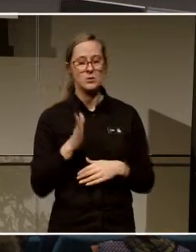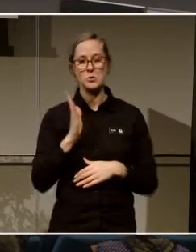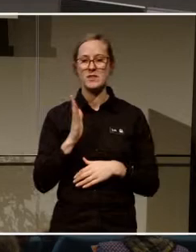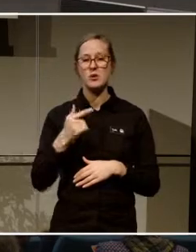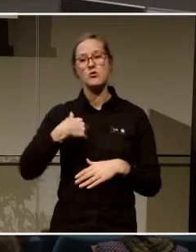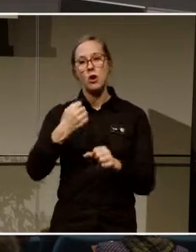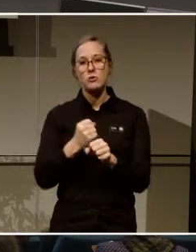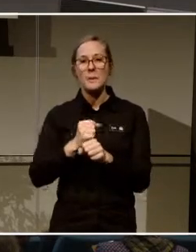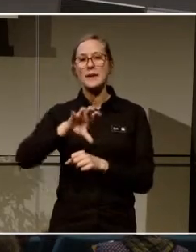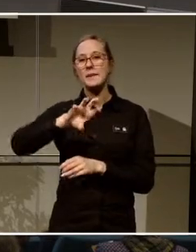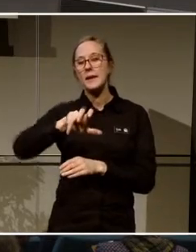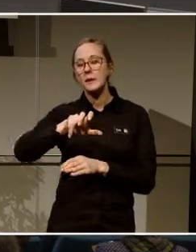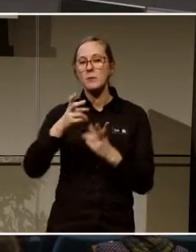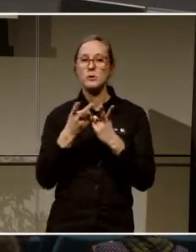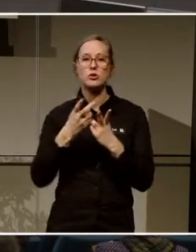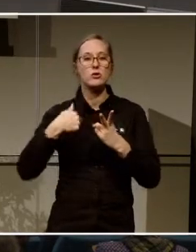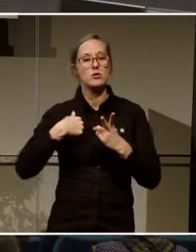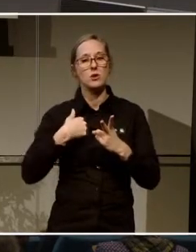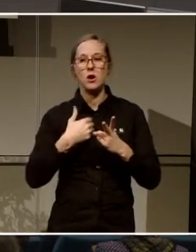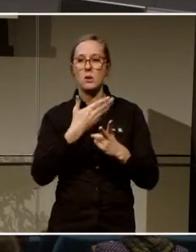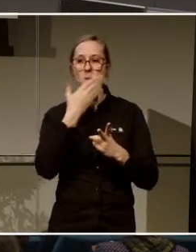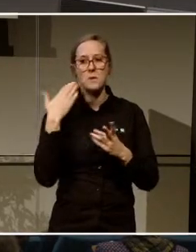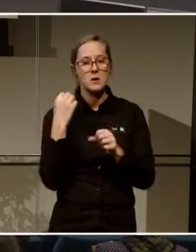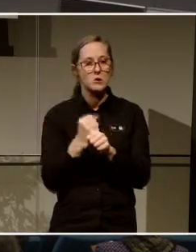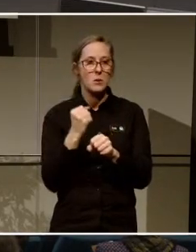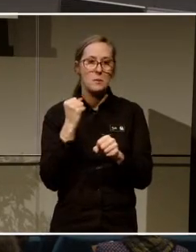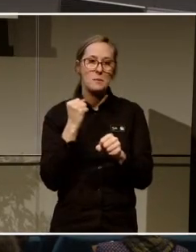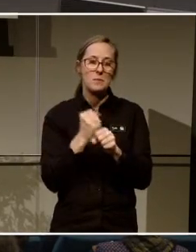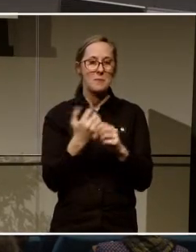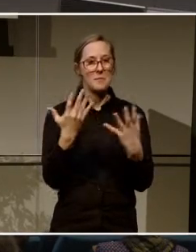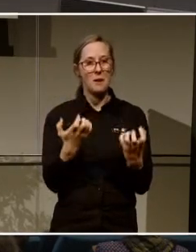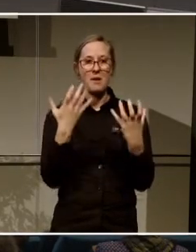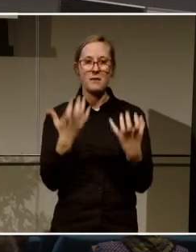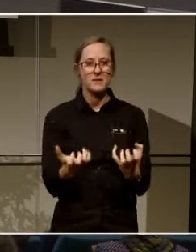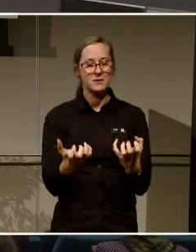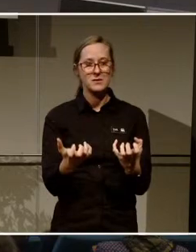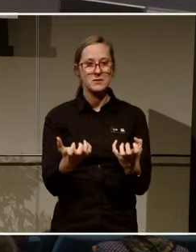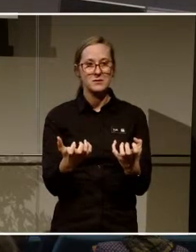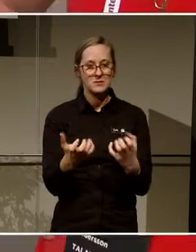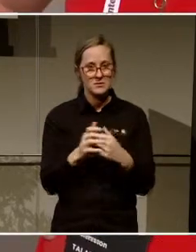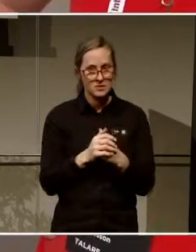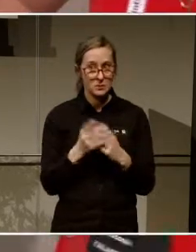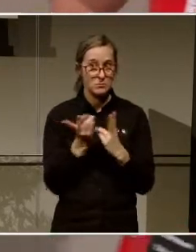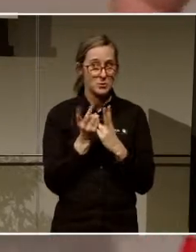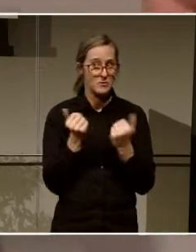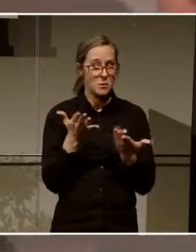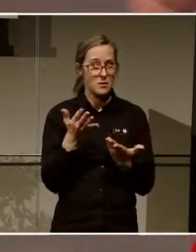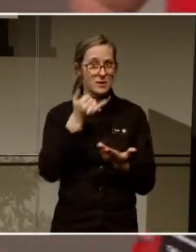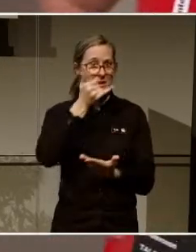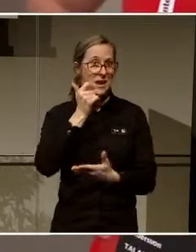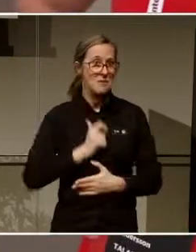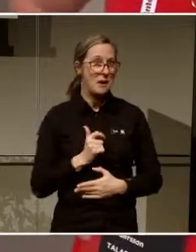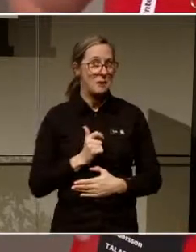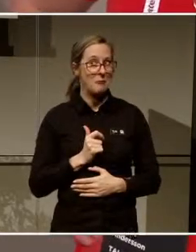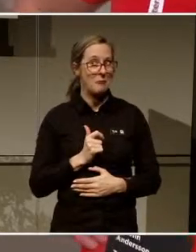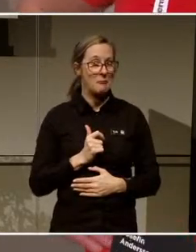Jag jobbar ju regionalt, så jag jobbar ju inte operativt på samma sätt. Så mig det får kan man ju ringa. Precis.